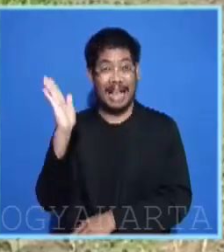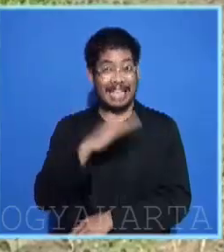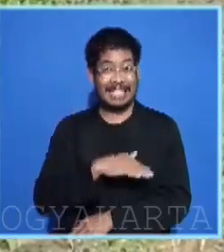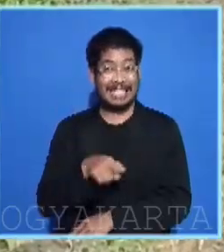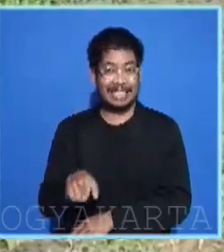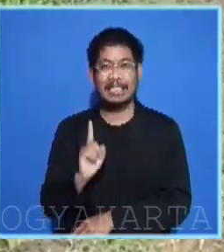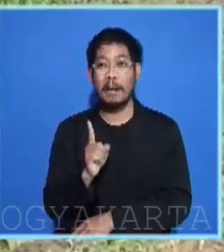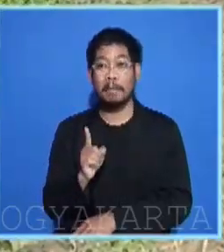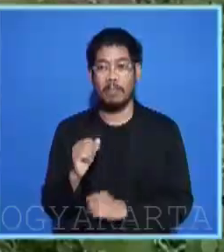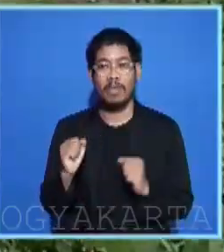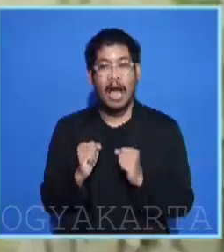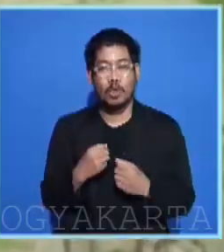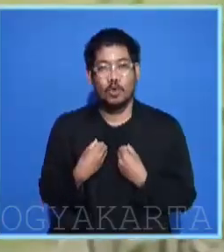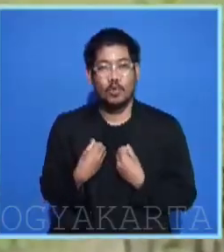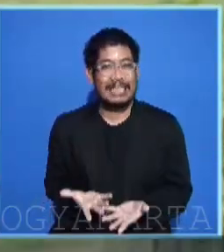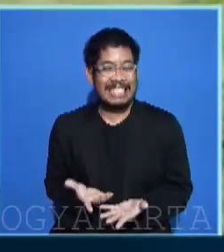takut merugi